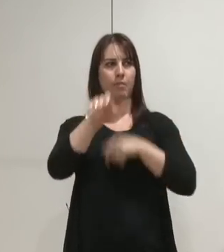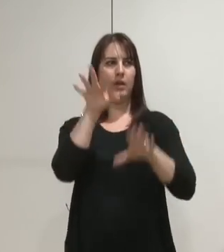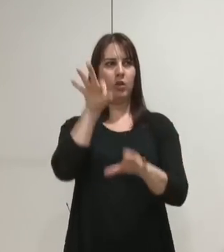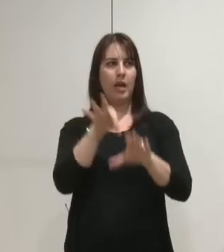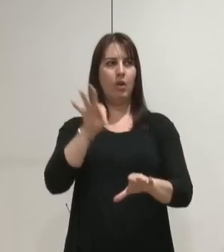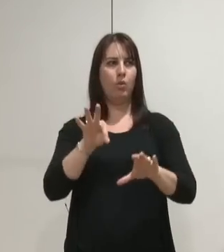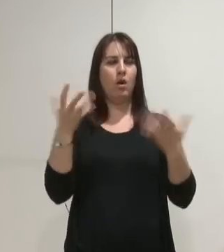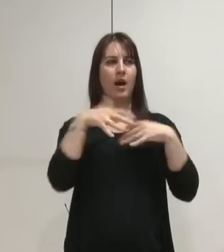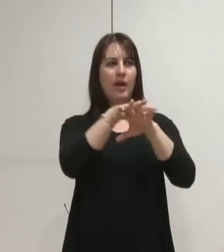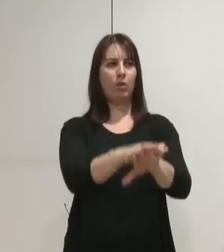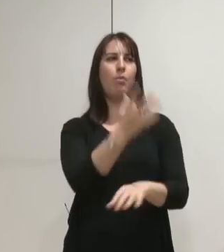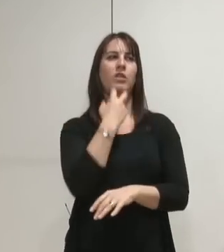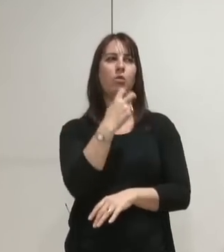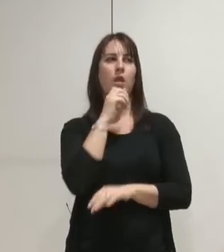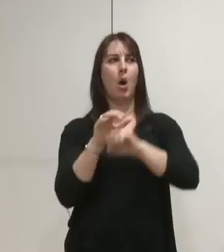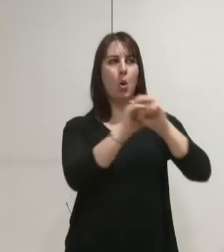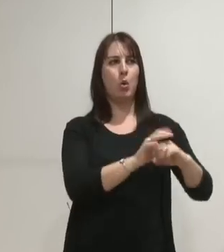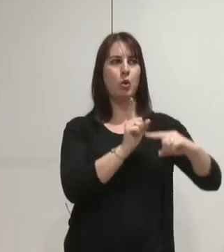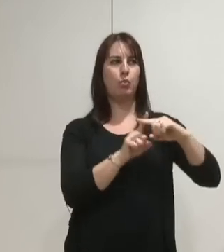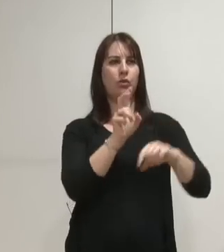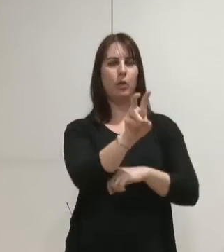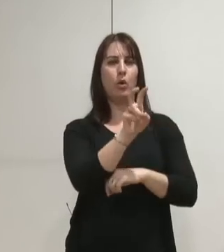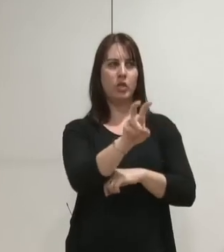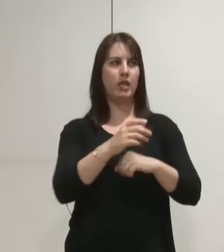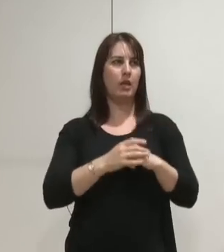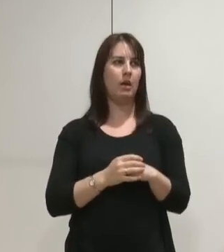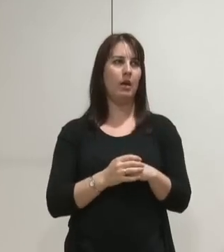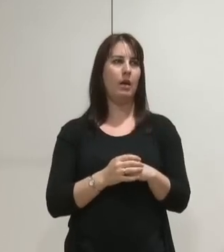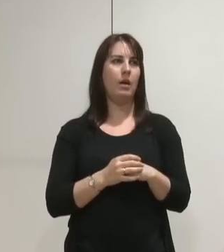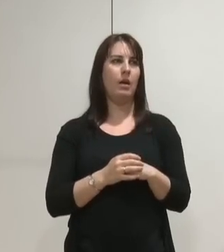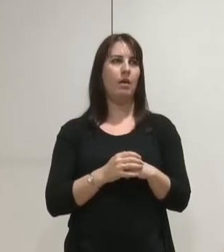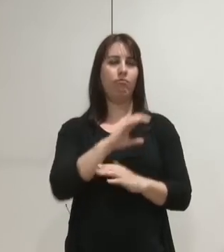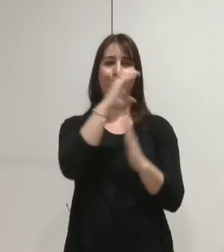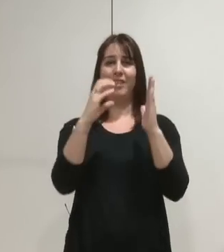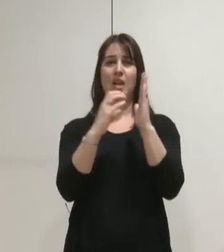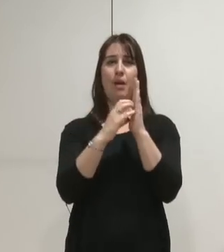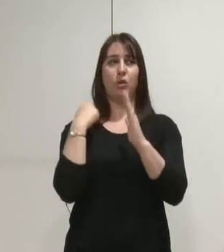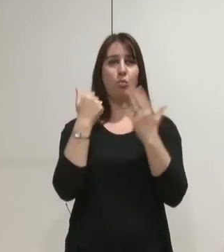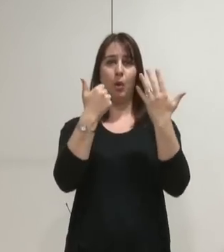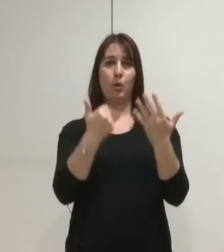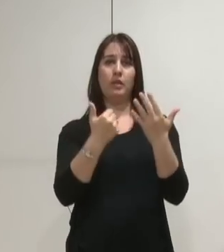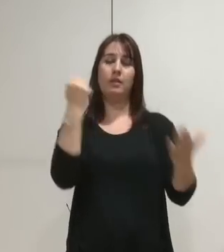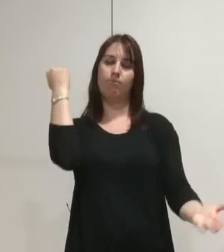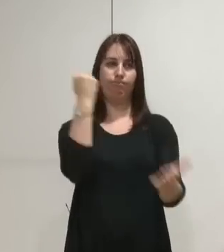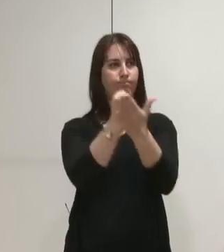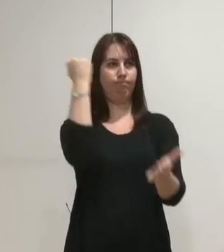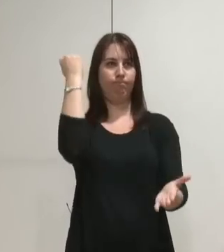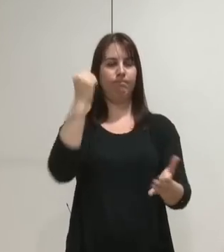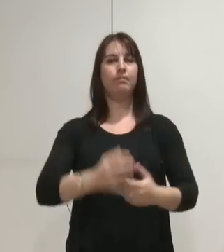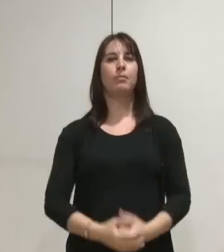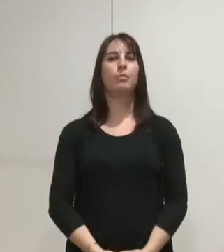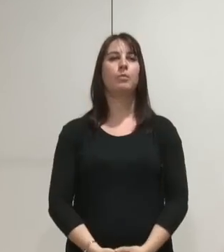rassemblement citoyen de la gauche et des écologistes et cette délibération numéro 6 est donc